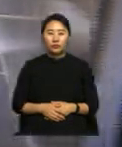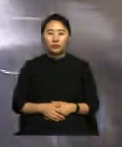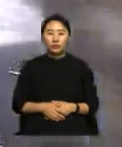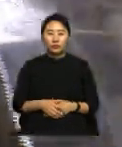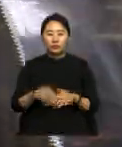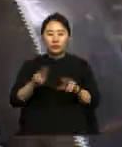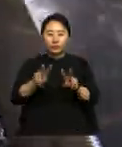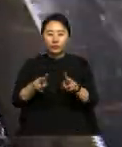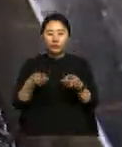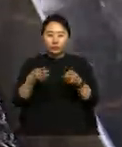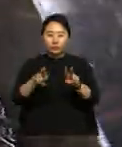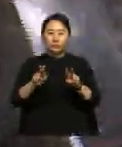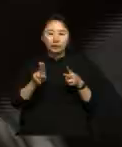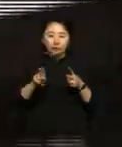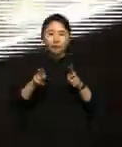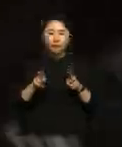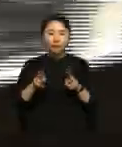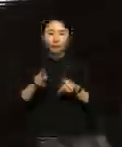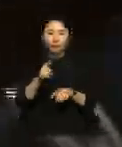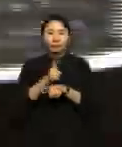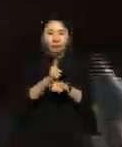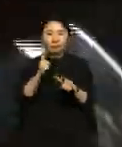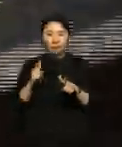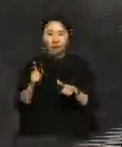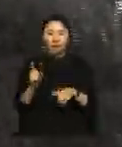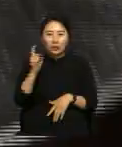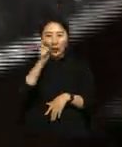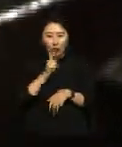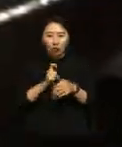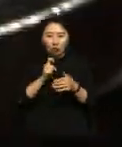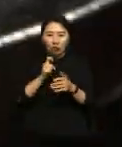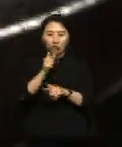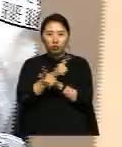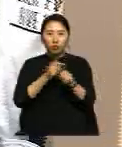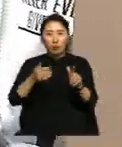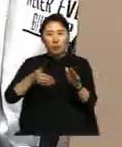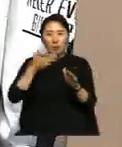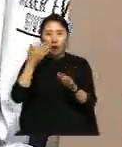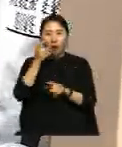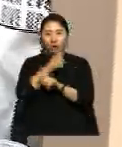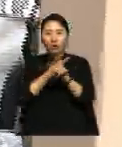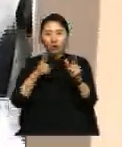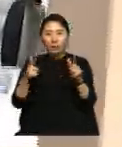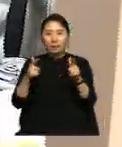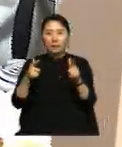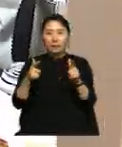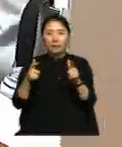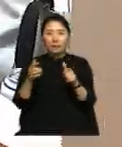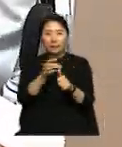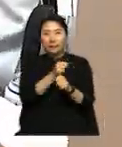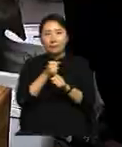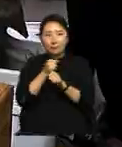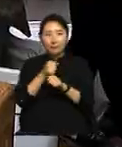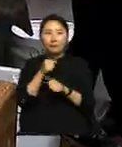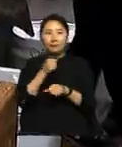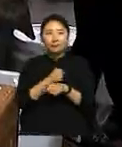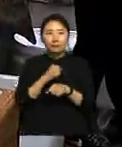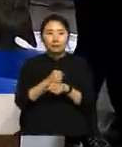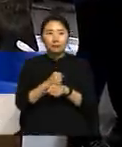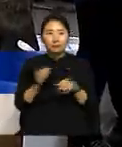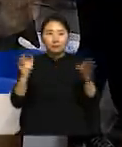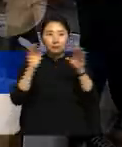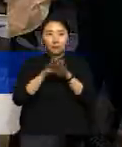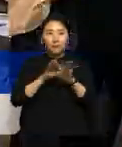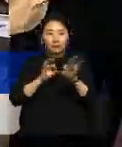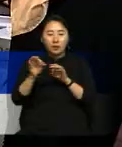철판 위에서 구워지는 야채와 꼬치, 새우 등 특색 있는 먹거리가 사람들의 발걸음을 붙잡습니다. 야시장